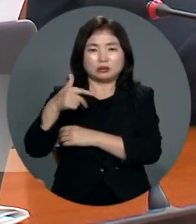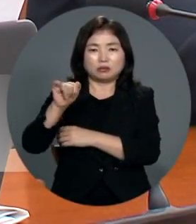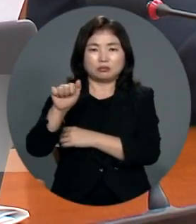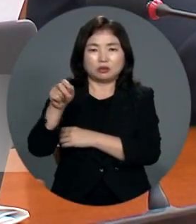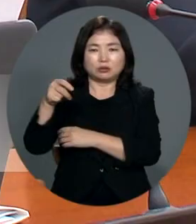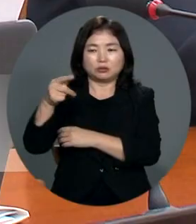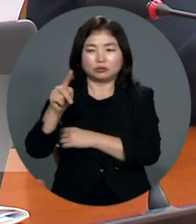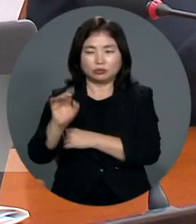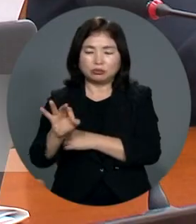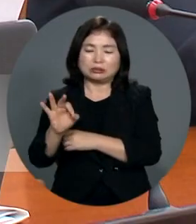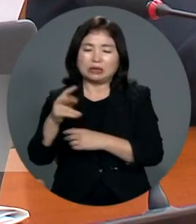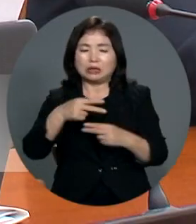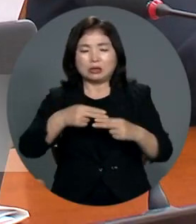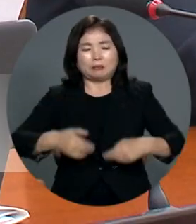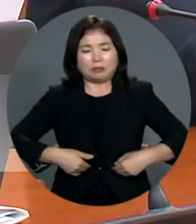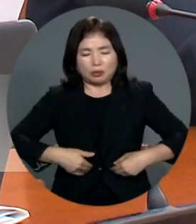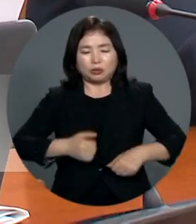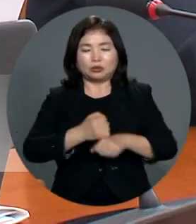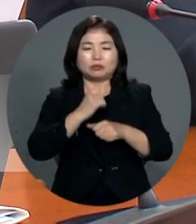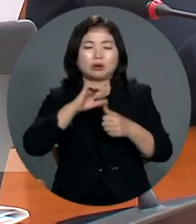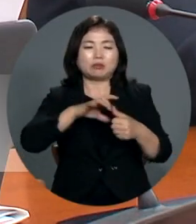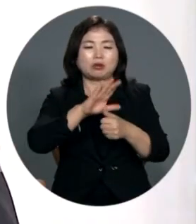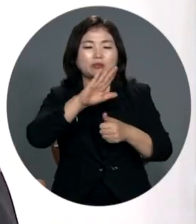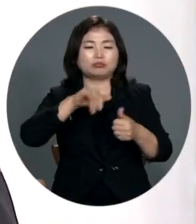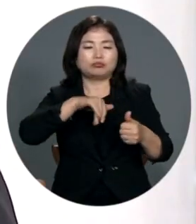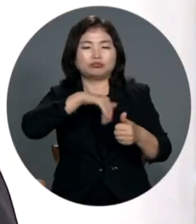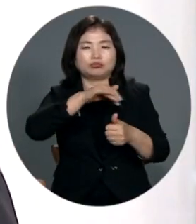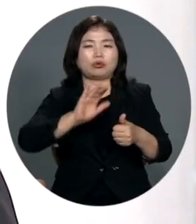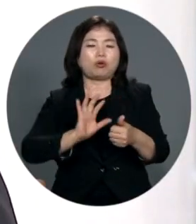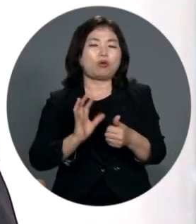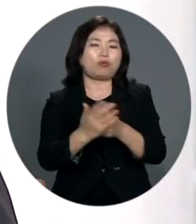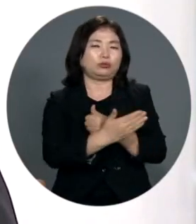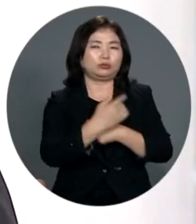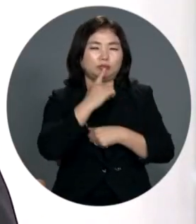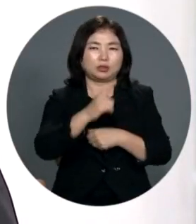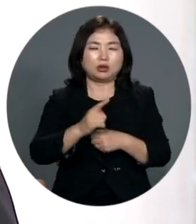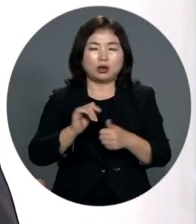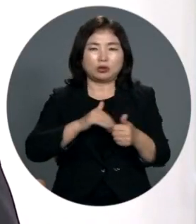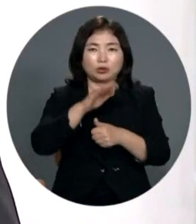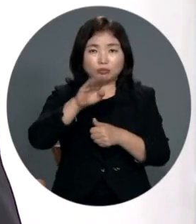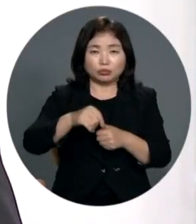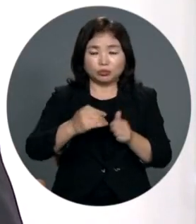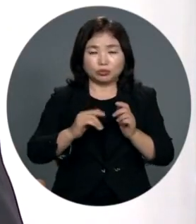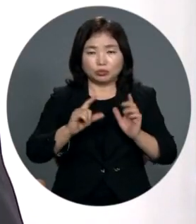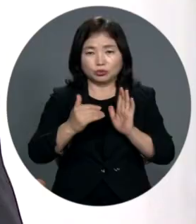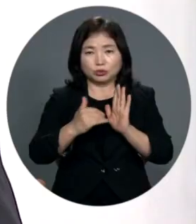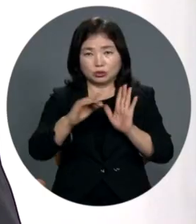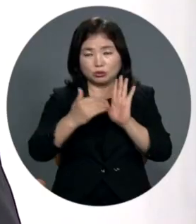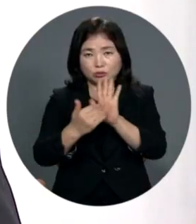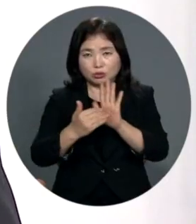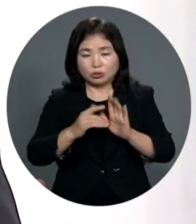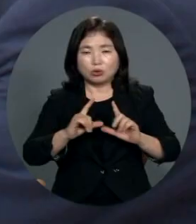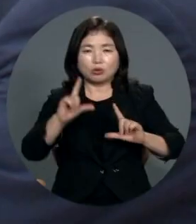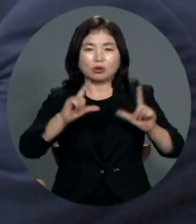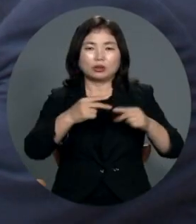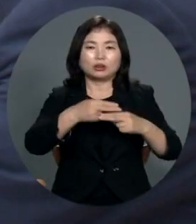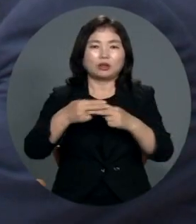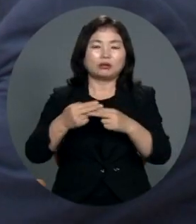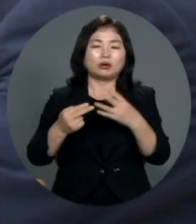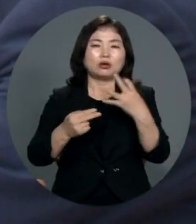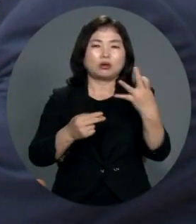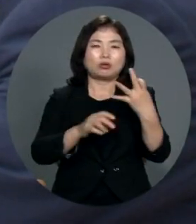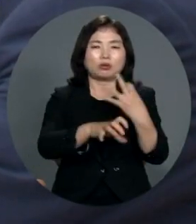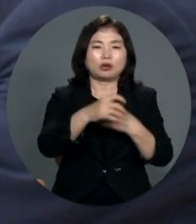댐 필요성을 역설하며 환경부를 엄호하기도 했습니다. 환경부 기후대응댐 후보지 14곳에는